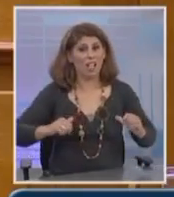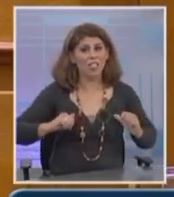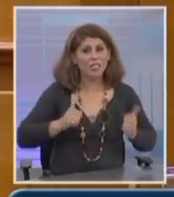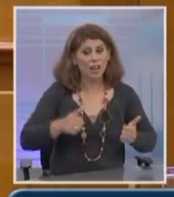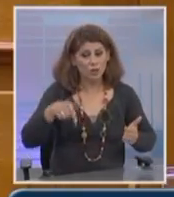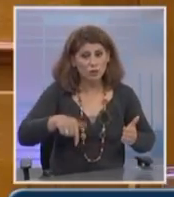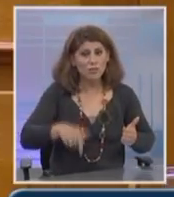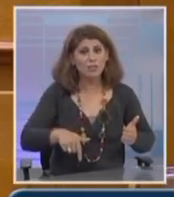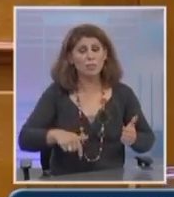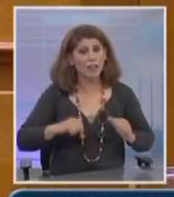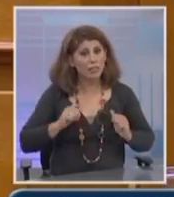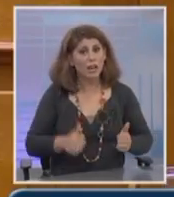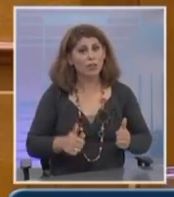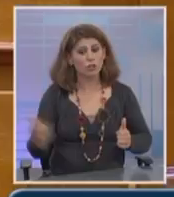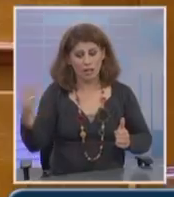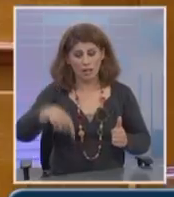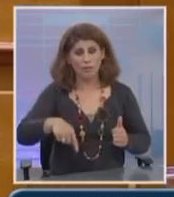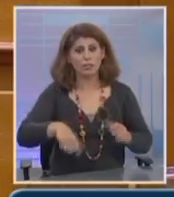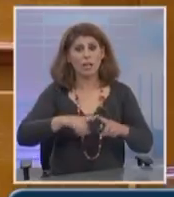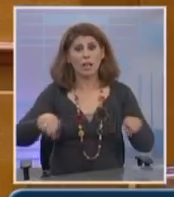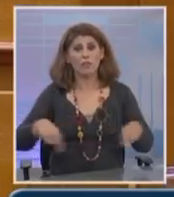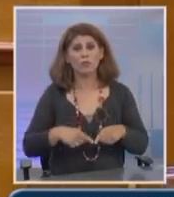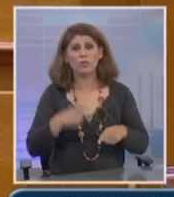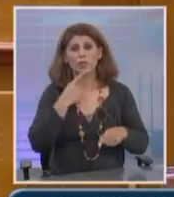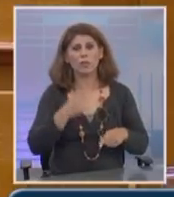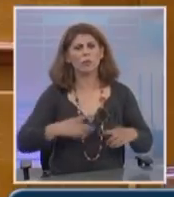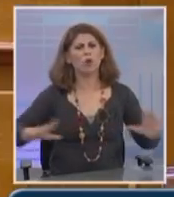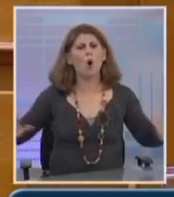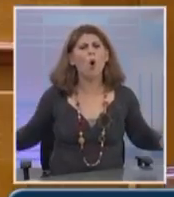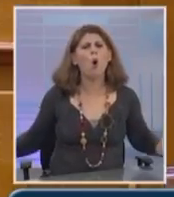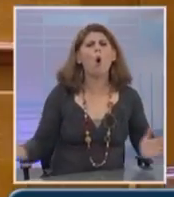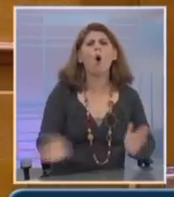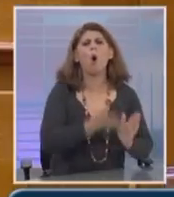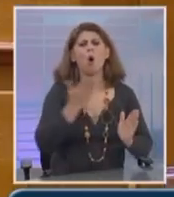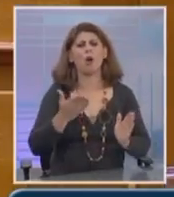ακόμα και σήμερα να έρχεσαι σε αυτή την αίθουσα και να βαφτίζετε συλλήβιν όλους τους